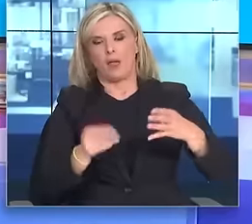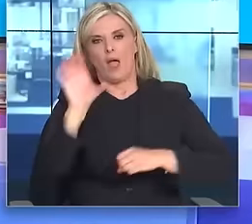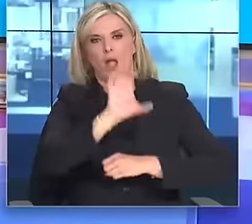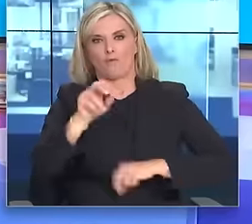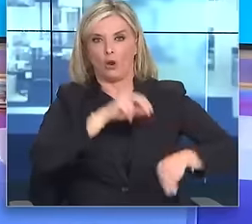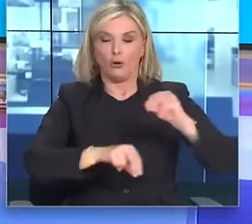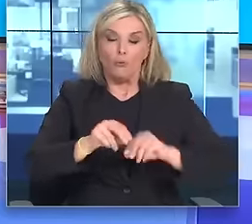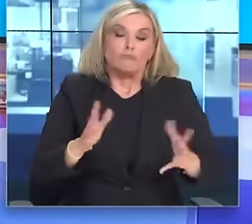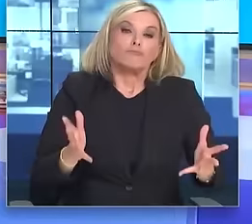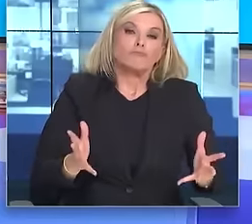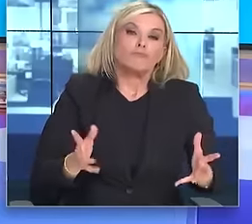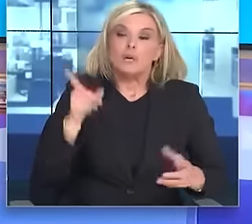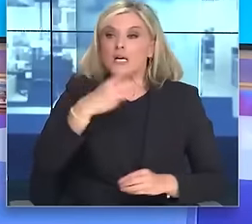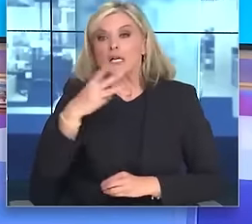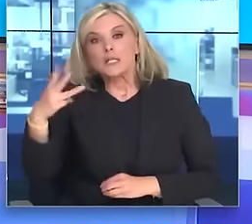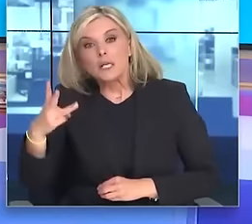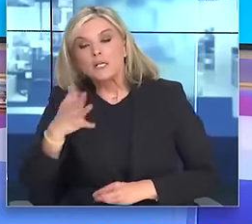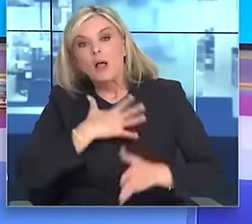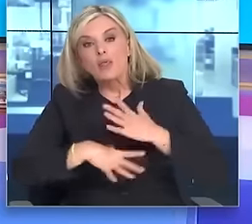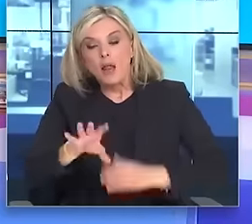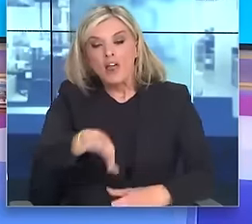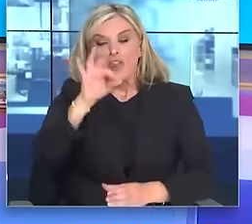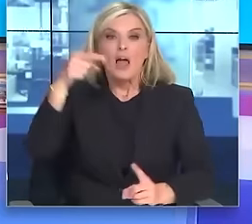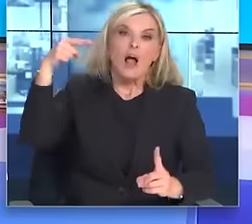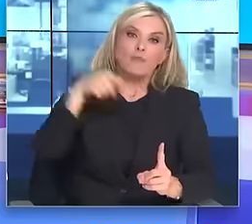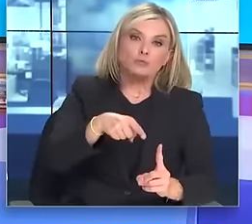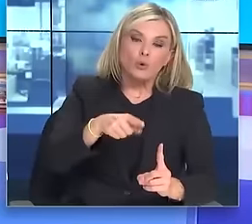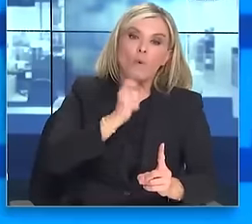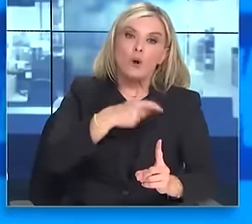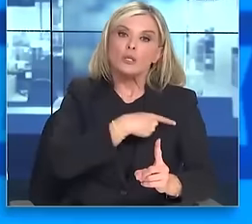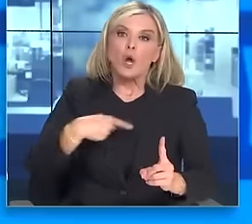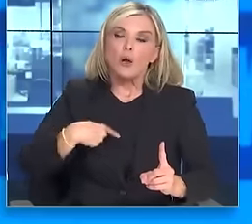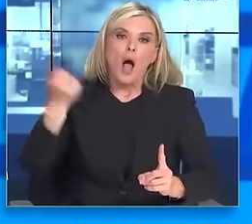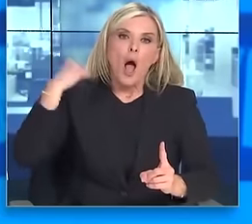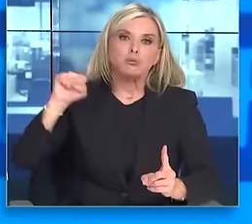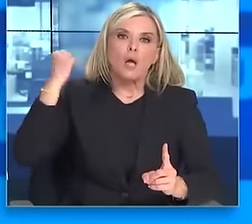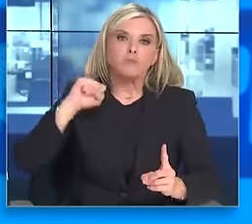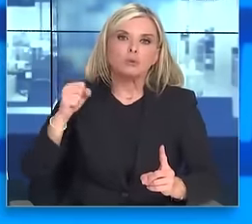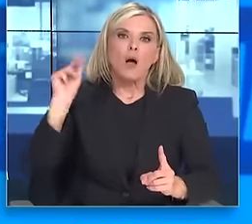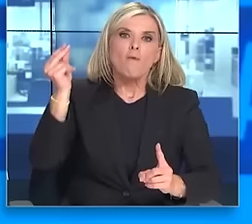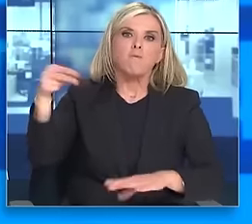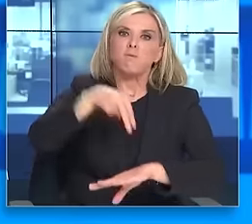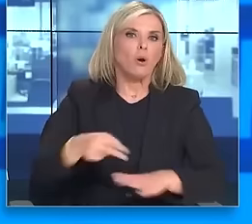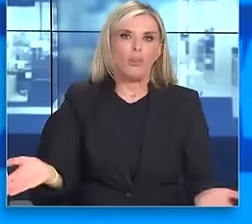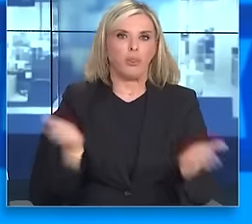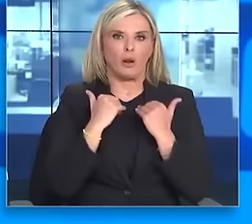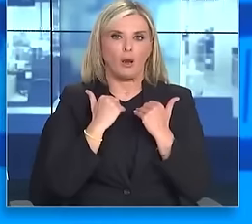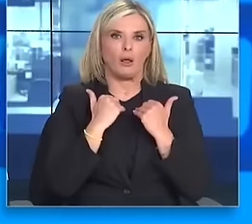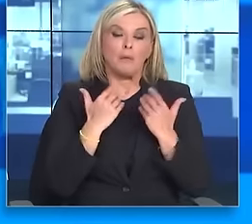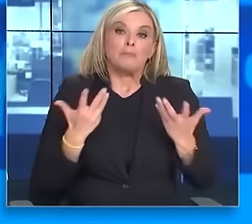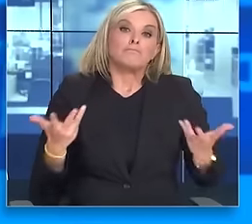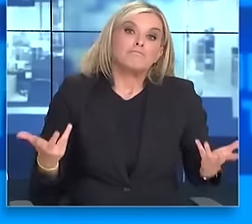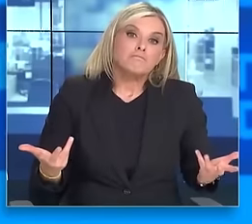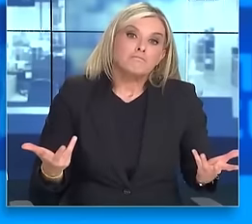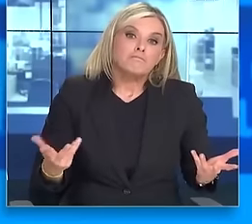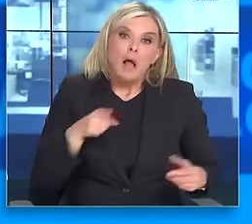αν ο ΣΥΡΙΖΑ επέλεξε ένα πολιτικό αρχηγό ο οποίος δεν είναι στη Βουλή για να μπορούμε να έχουμε μια απευθείας αντιπαράθεση, χρήσιμη θα ήταν, πιστεύω. Αλλά